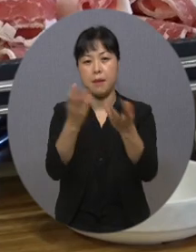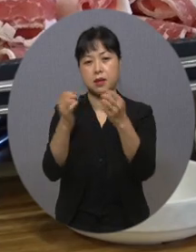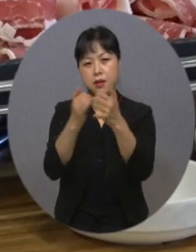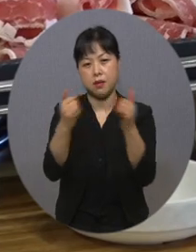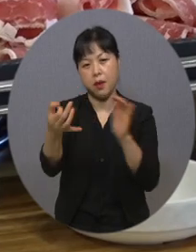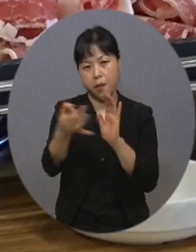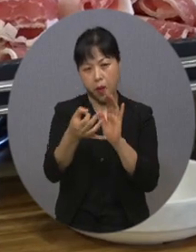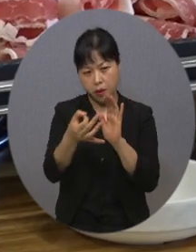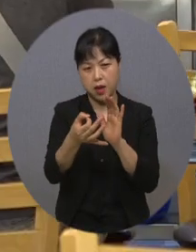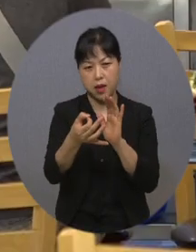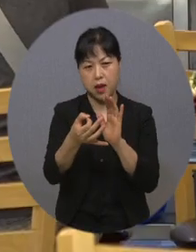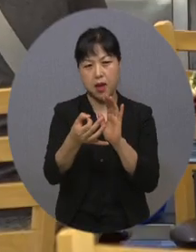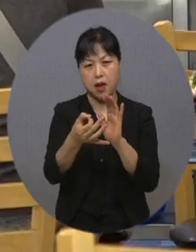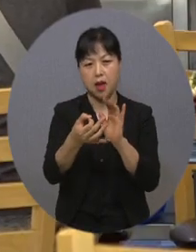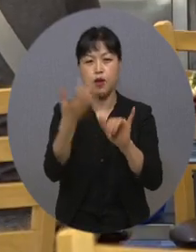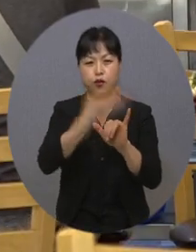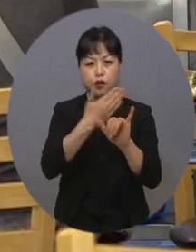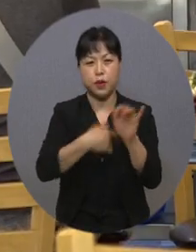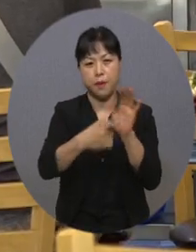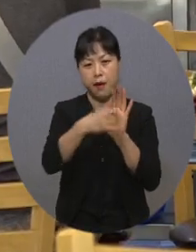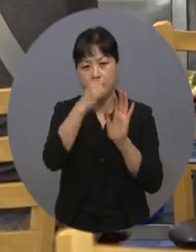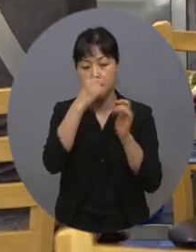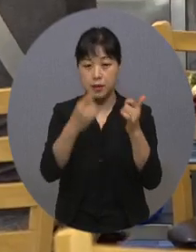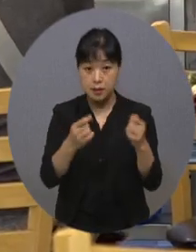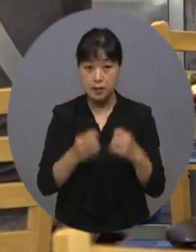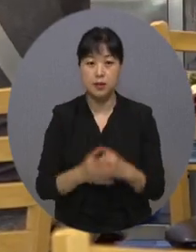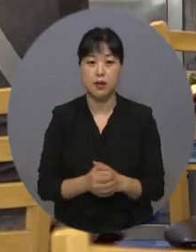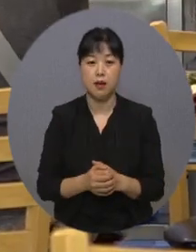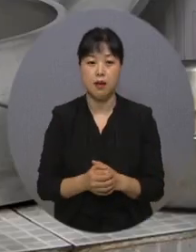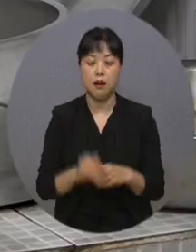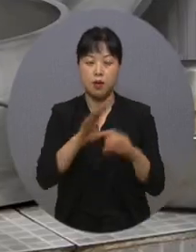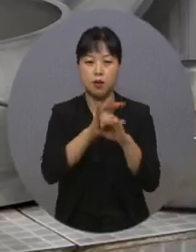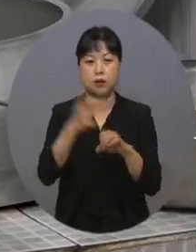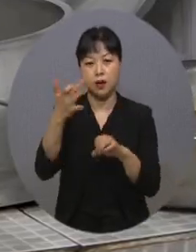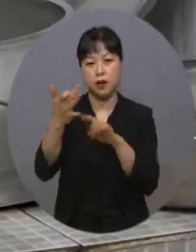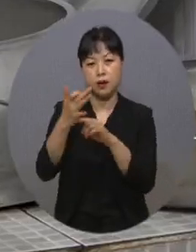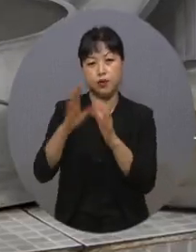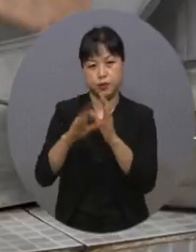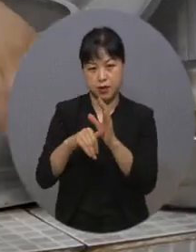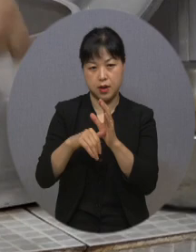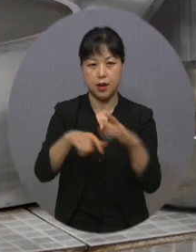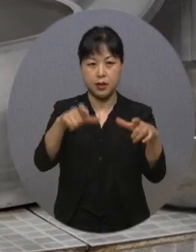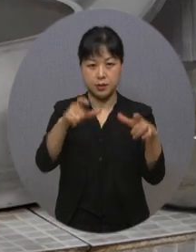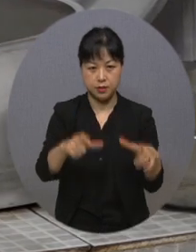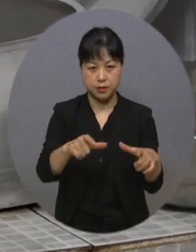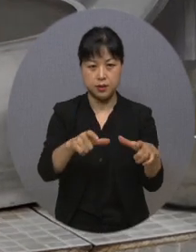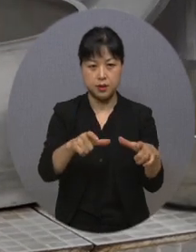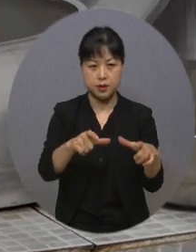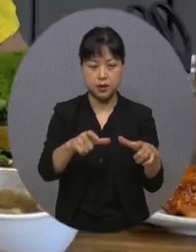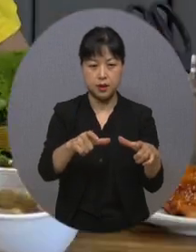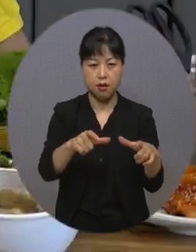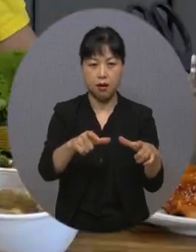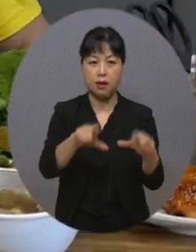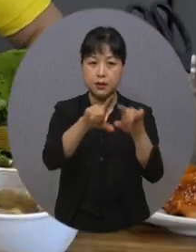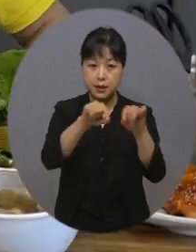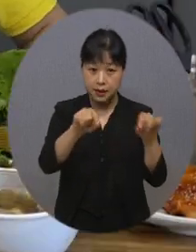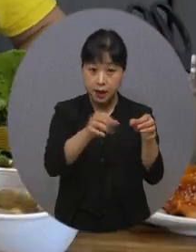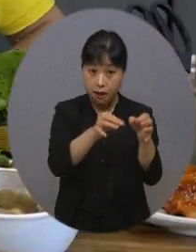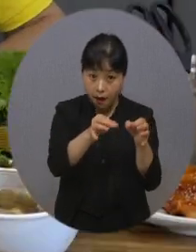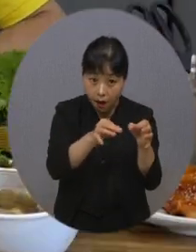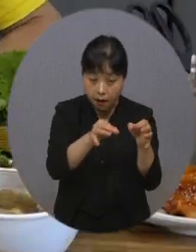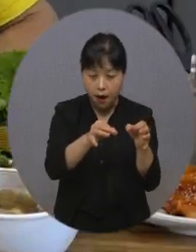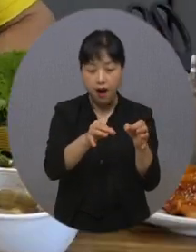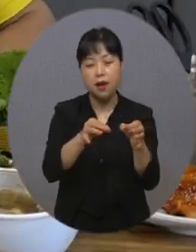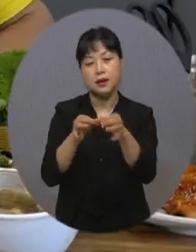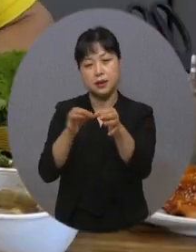있습니다 이러한 프로그램이 코로나 일고 시대의 지역 식당과 시장 활성화에 도움이 되는 좋은 계기가 될 수